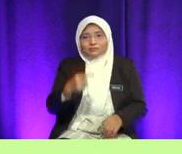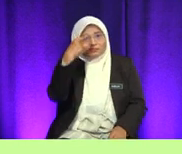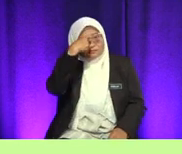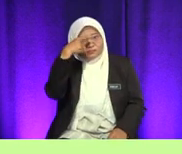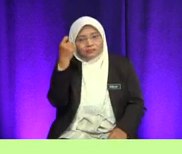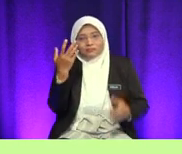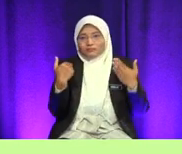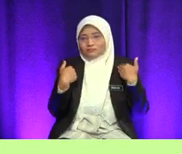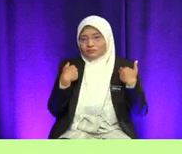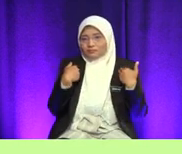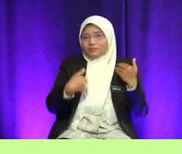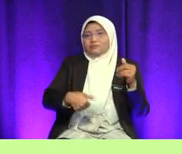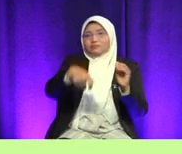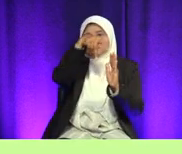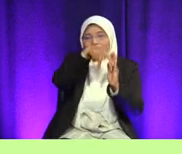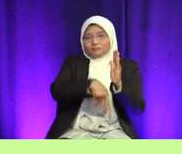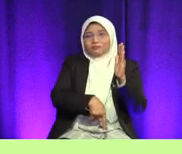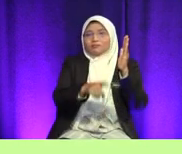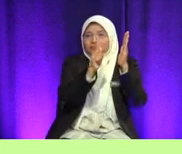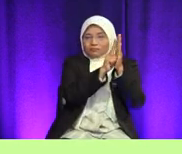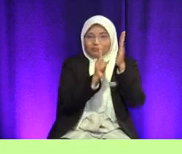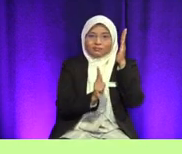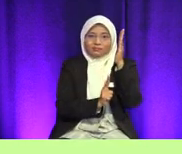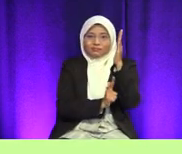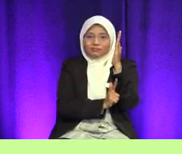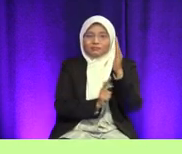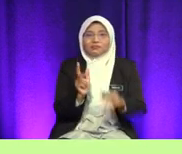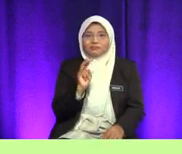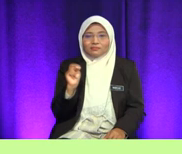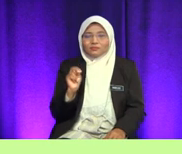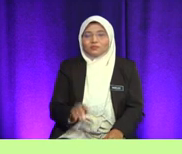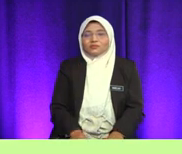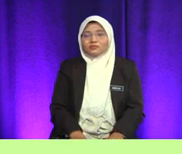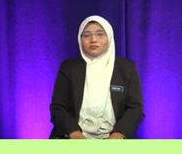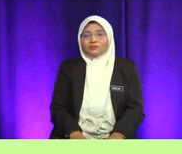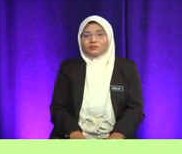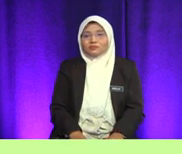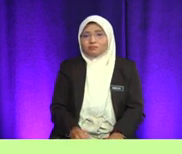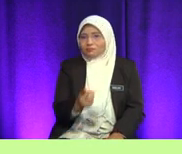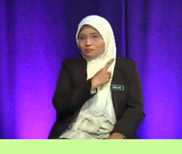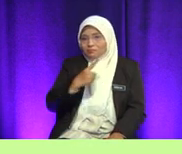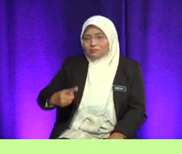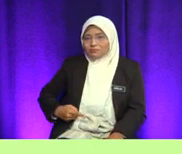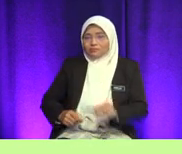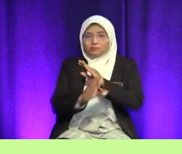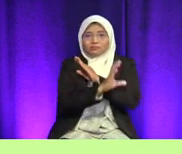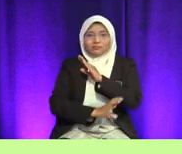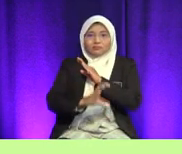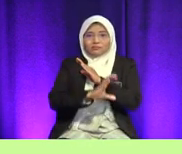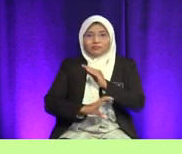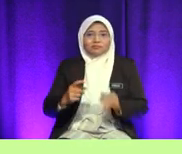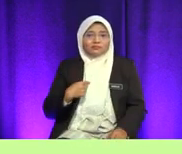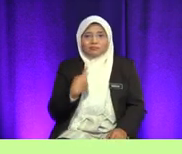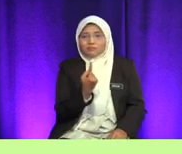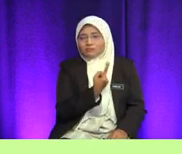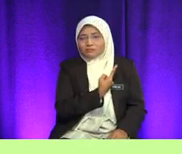kuasa Raja kedaulatan negara kita sebagai sebuah negara bangsa Pule lahir hasil